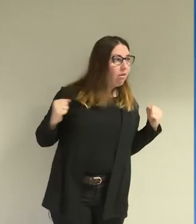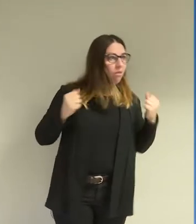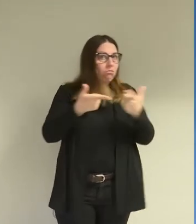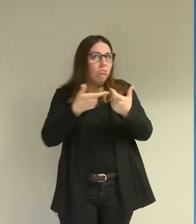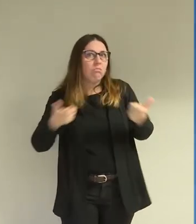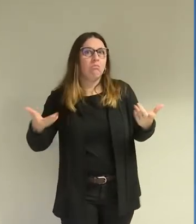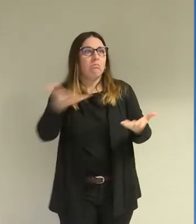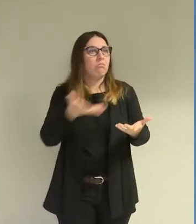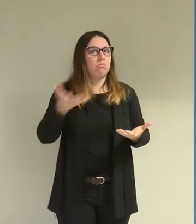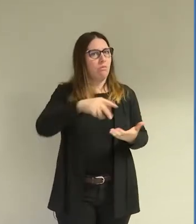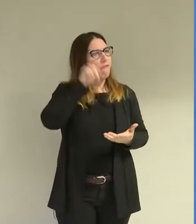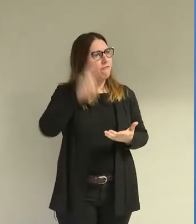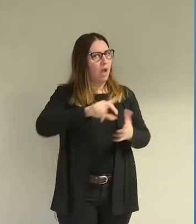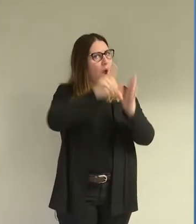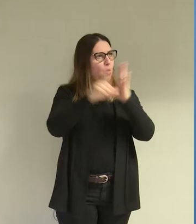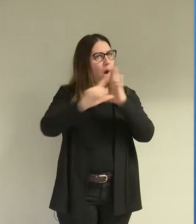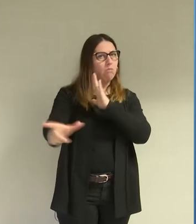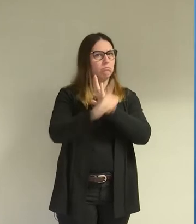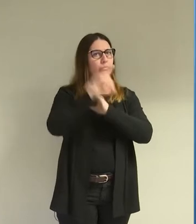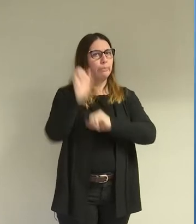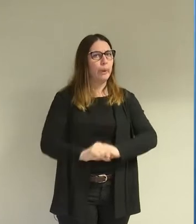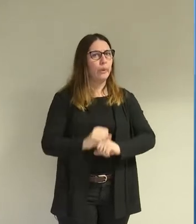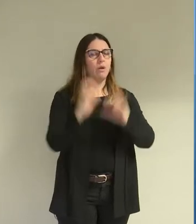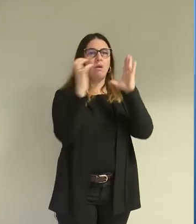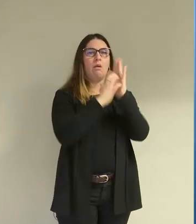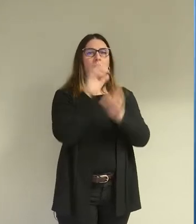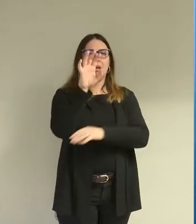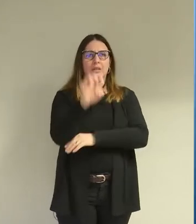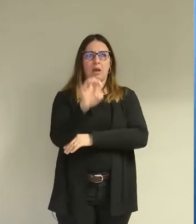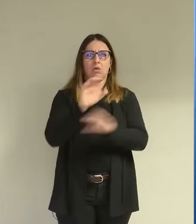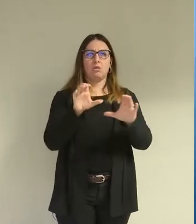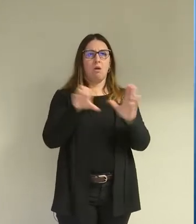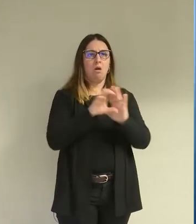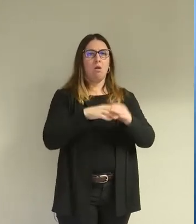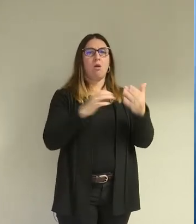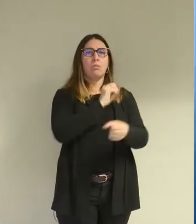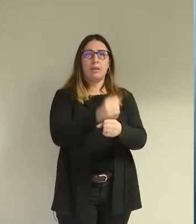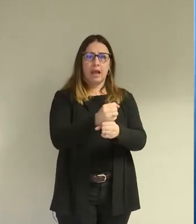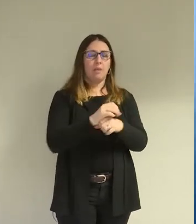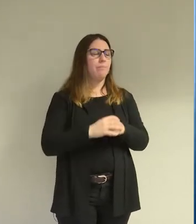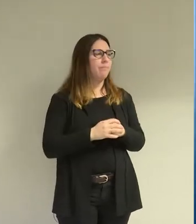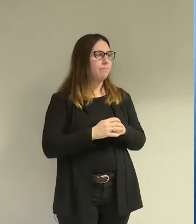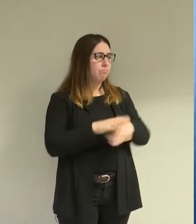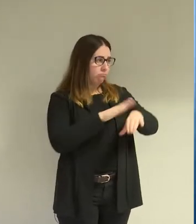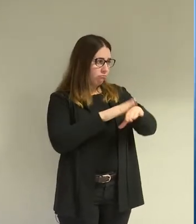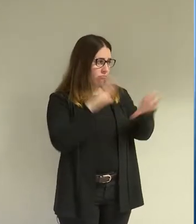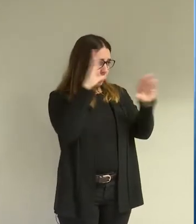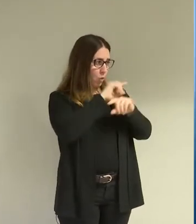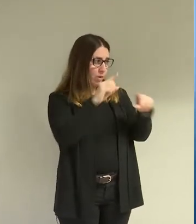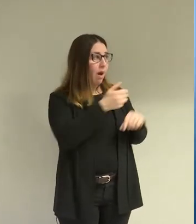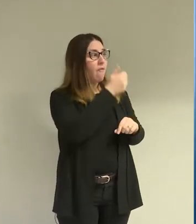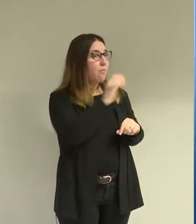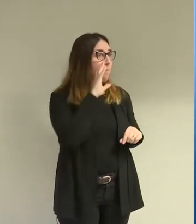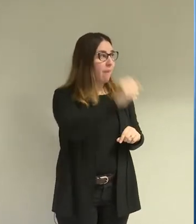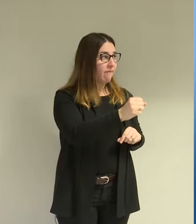potentiellement répréhensible conformément à l'article 40 du code pénal je vous rappelle que vous êtes tenu de le signaler au